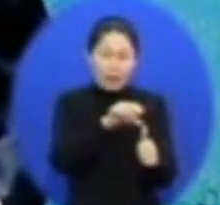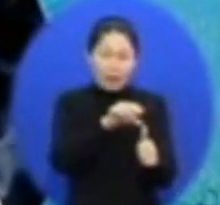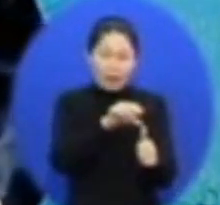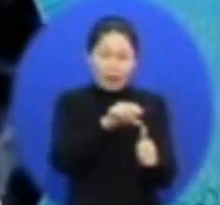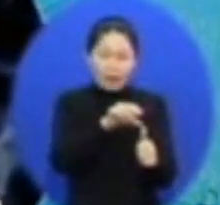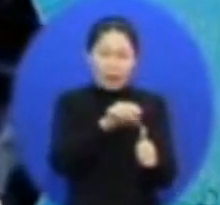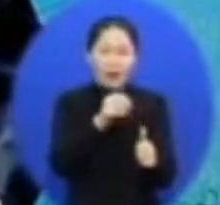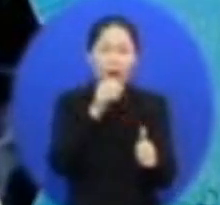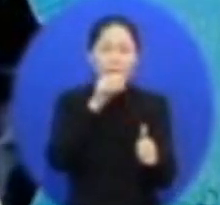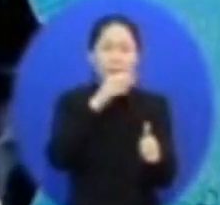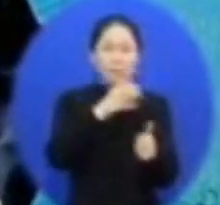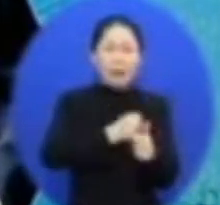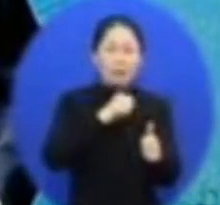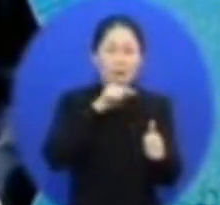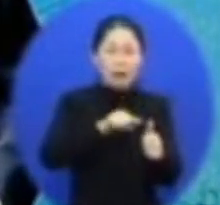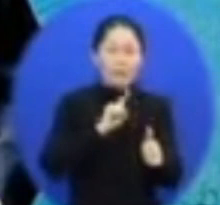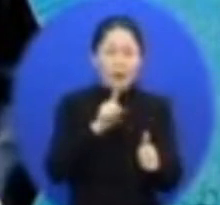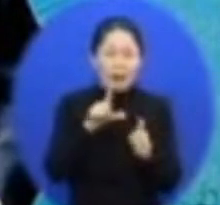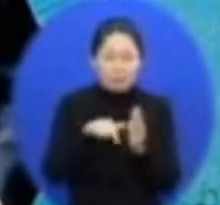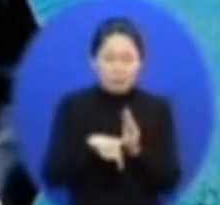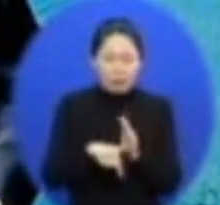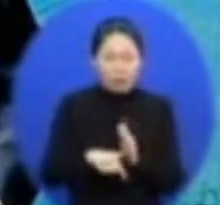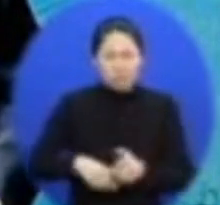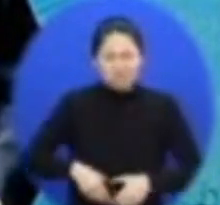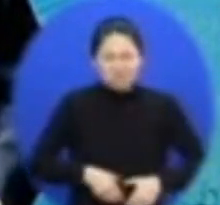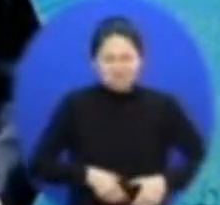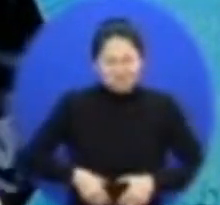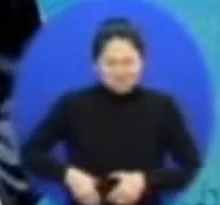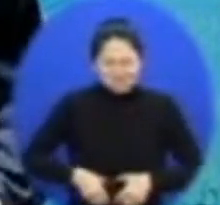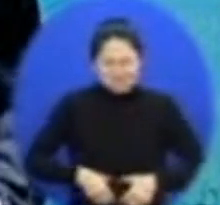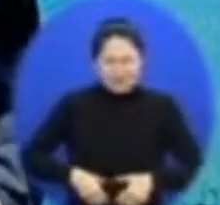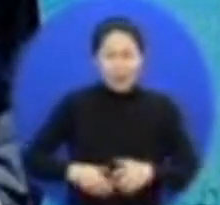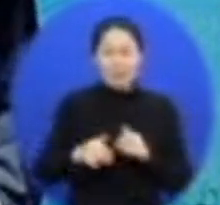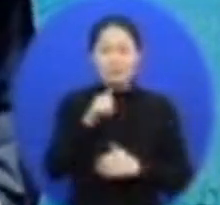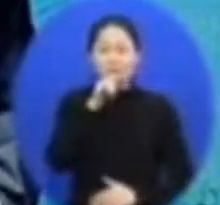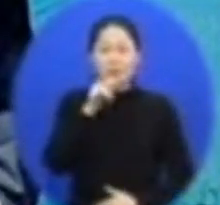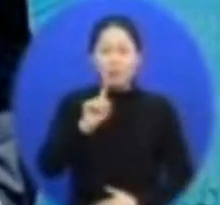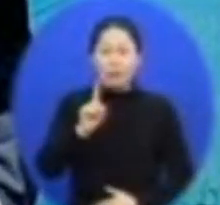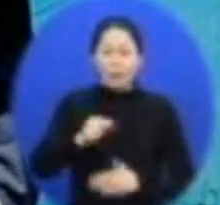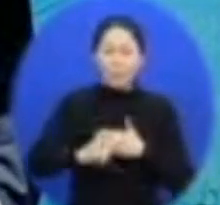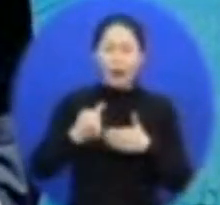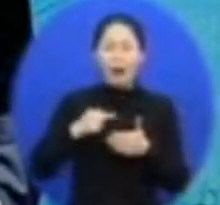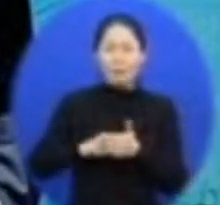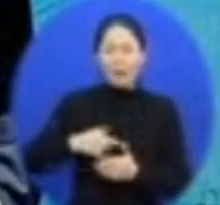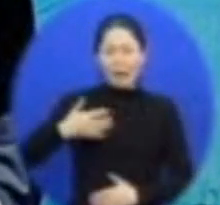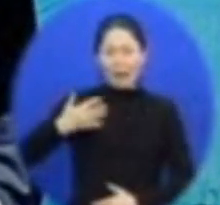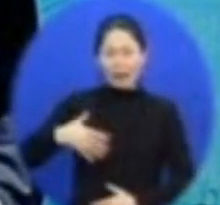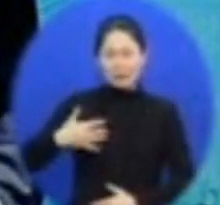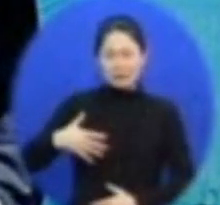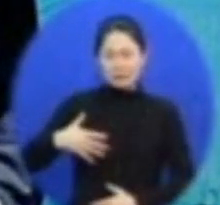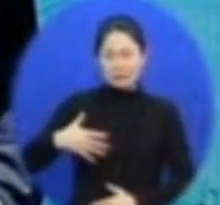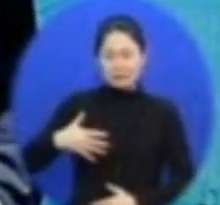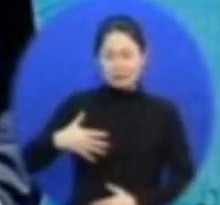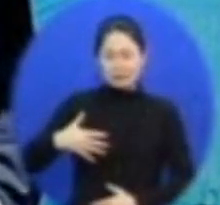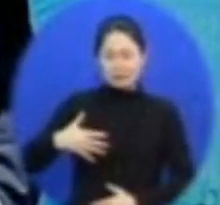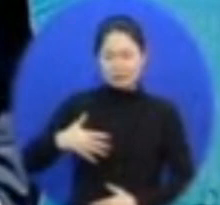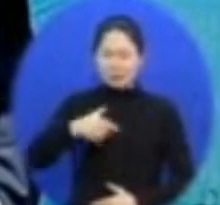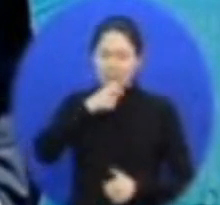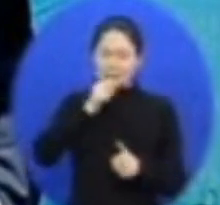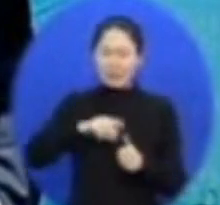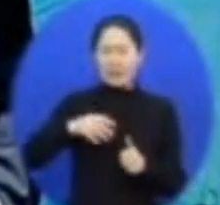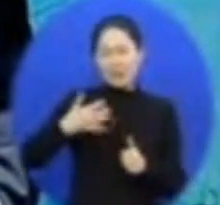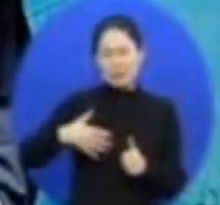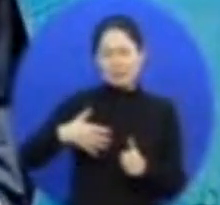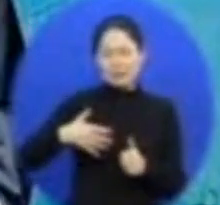때 주저 하시는 분들이 있으십니다 그것은 마음의 내가 아직 3 받을 때가 아니다 그